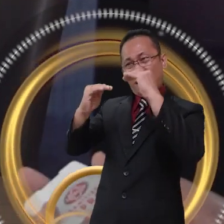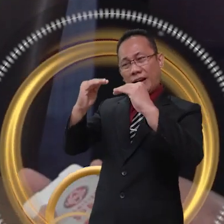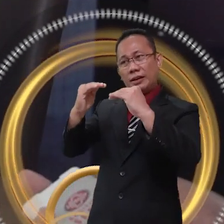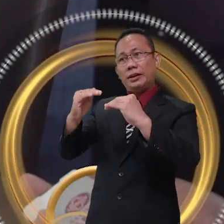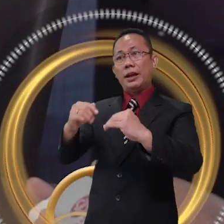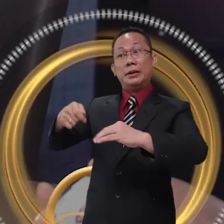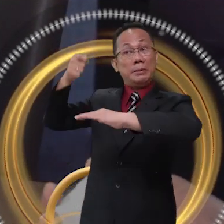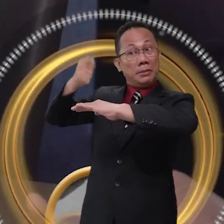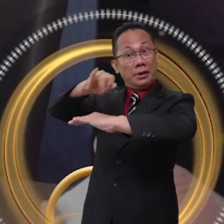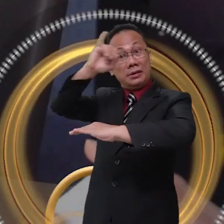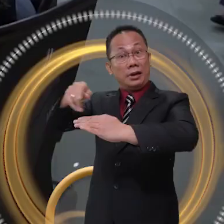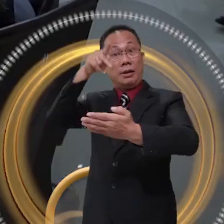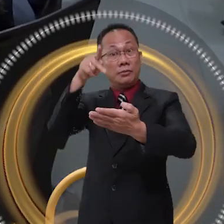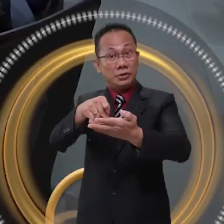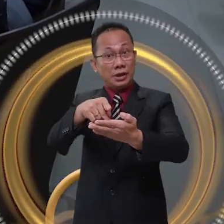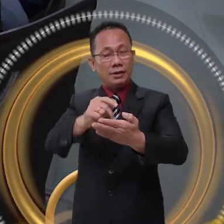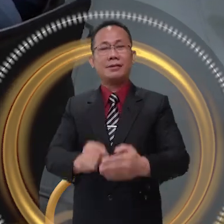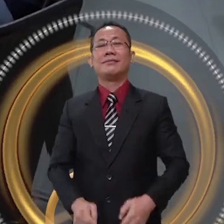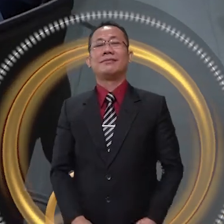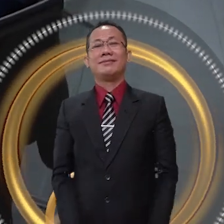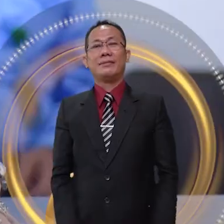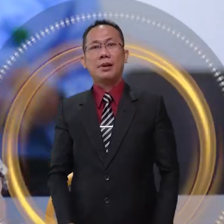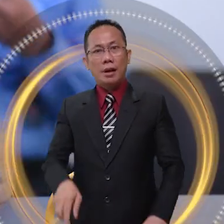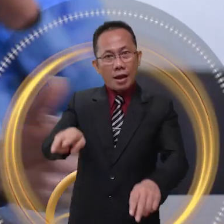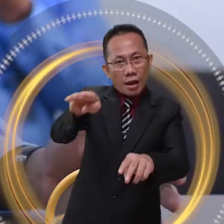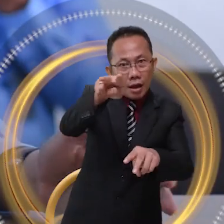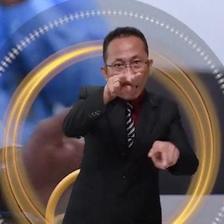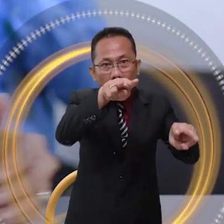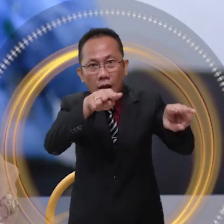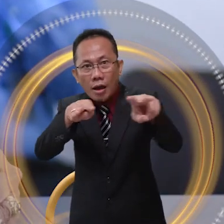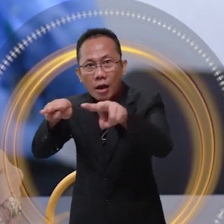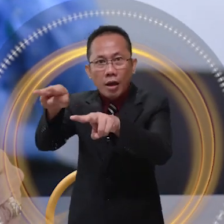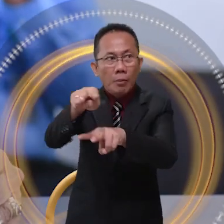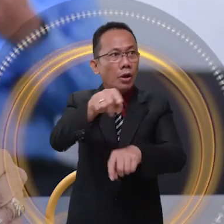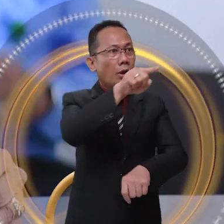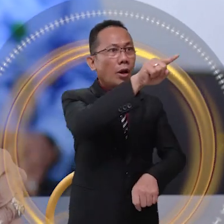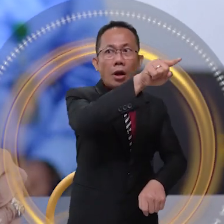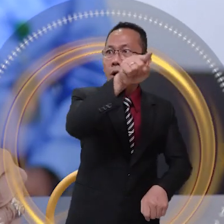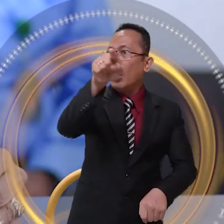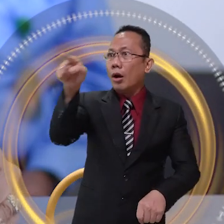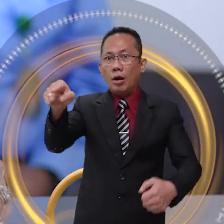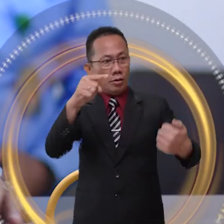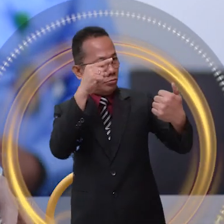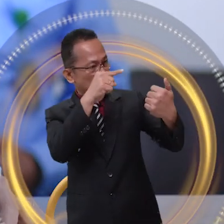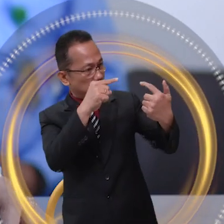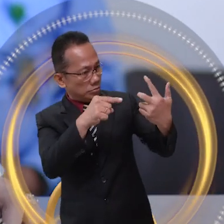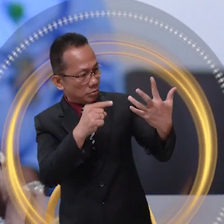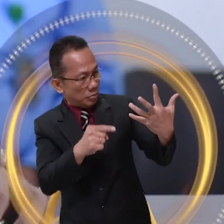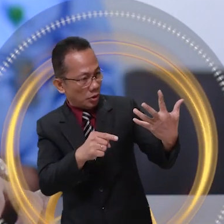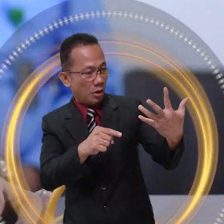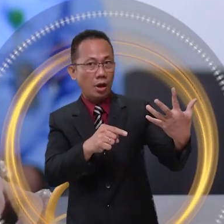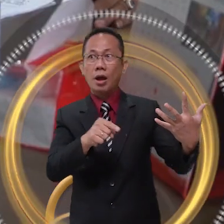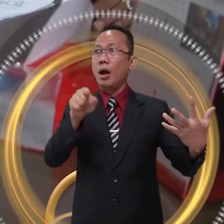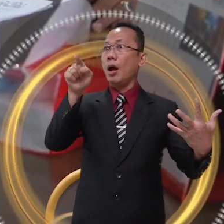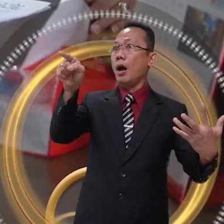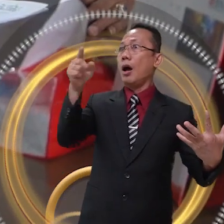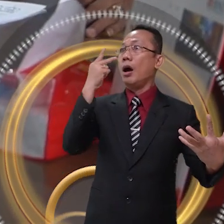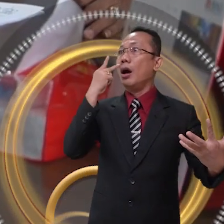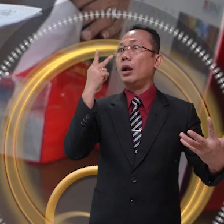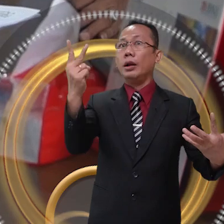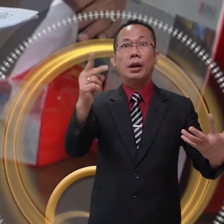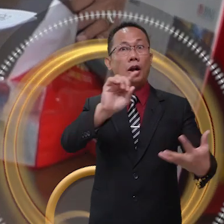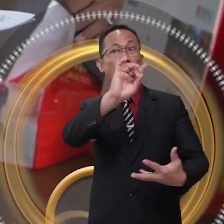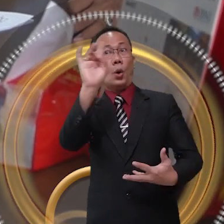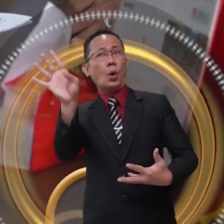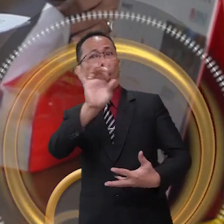keadilan di Pengadilan Negeri Jakarta Pusat. Memerhatikan dari hasil monitoring dan evaluasi pada pelayanan